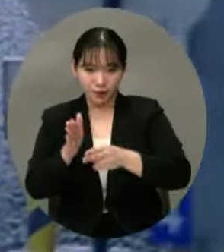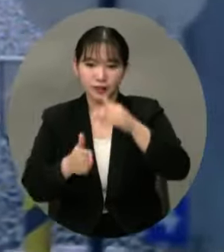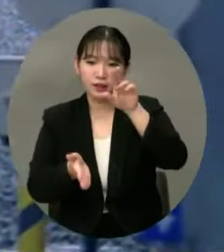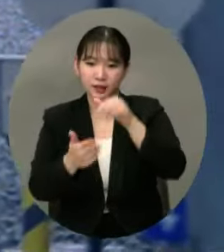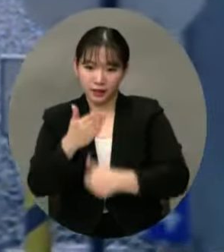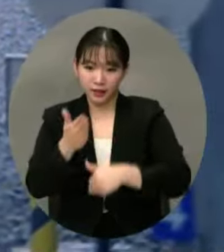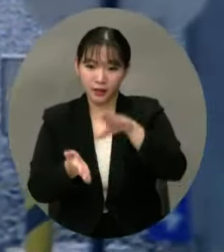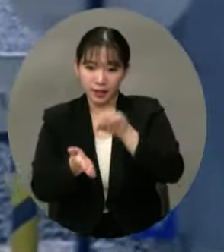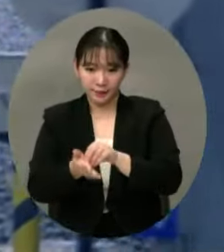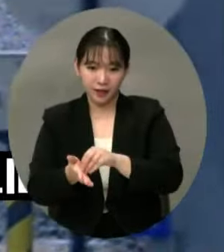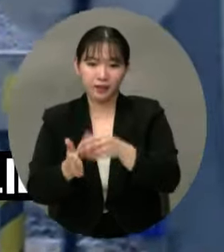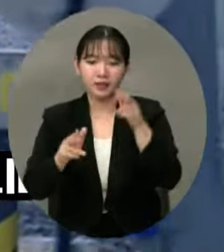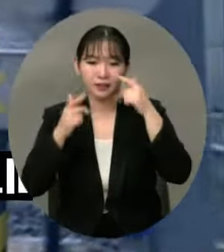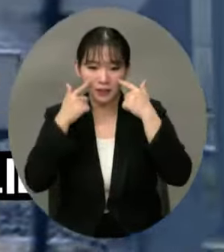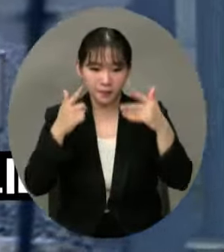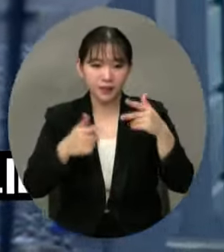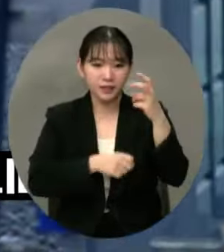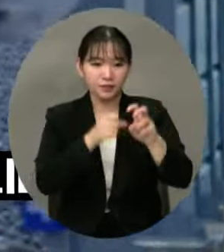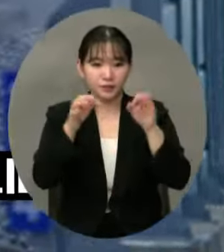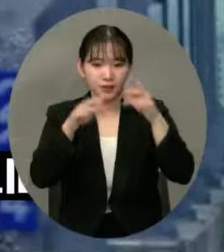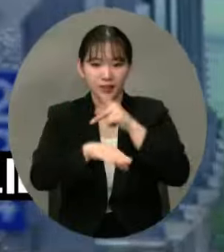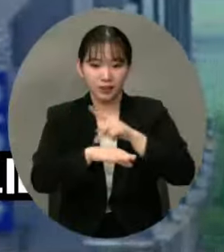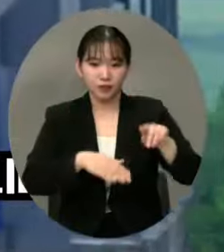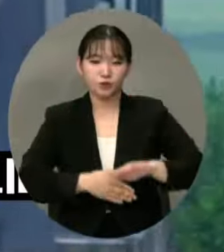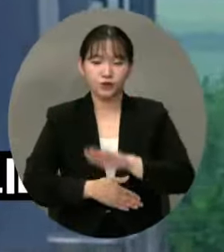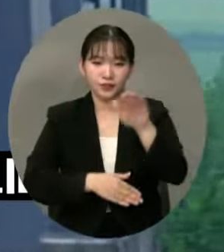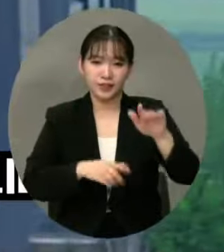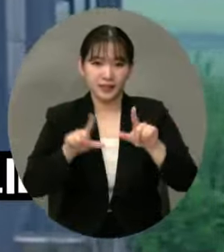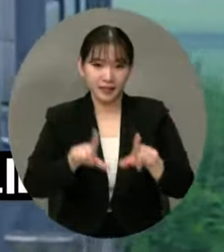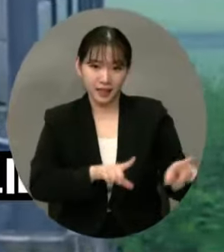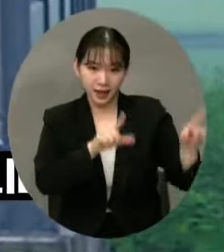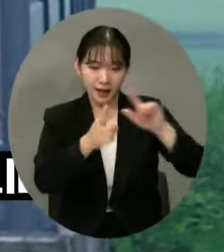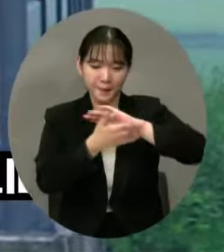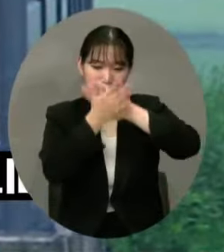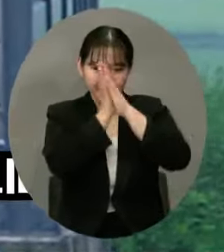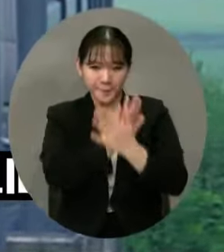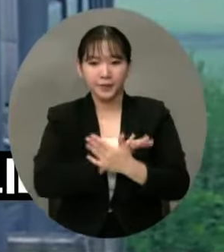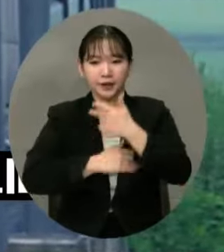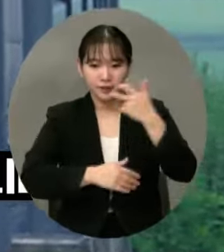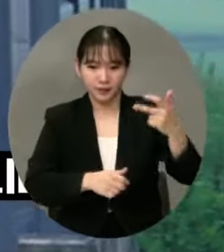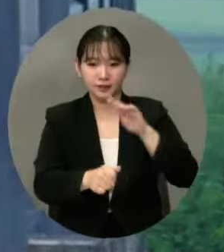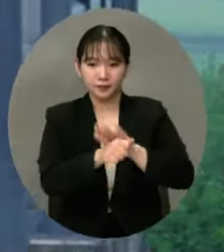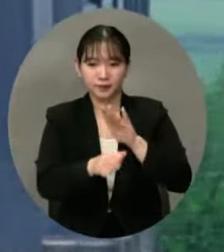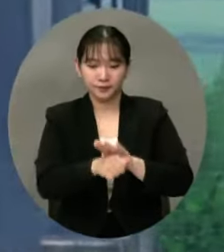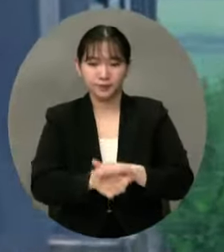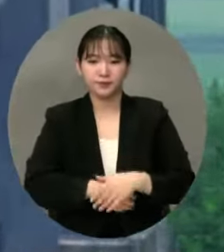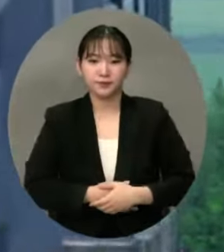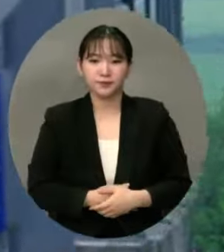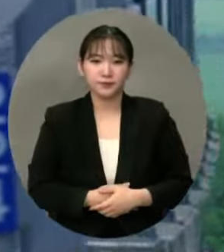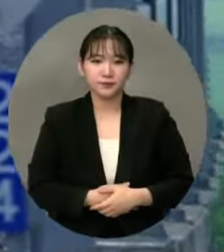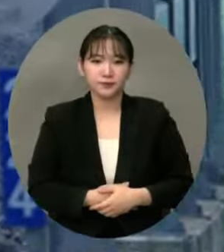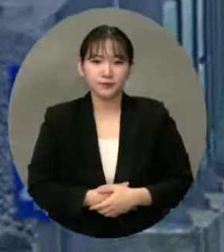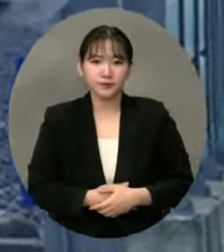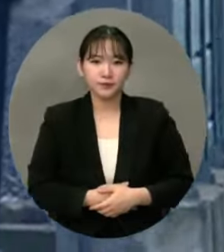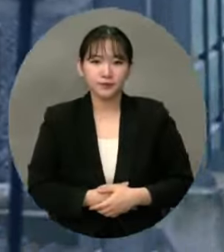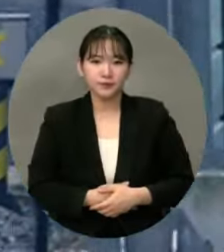남아있지만, 분명한 것은 20년간 KTX는 우리의 일상을 상당하게 바꿔놨다는 점일 것입니다. MBC 뉴스 안윤석입니다.